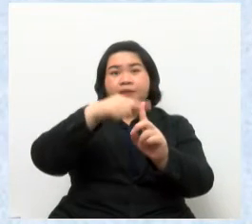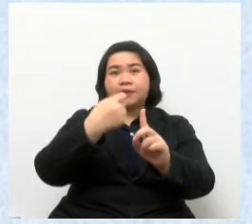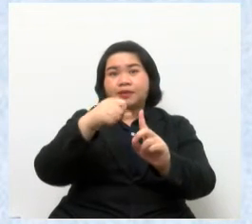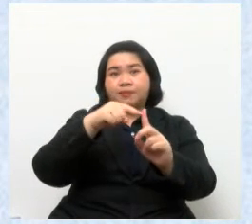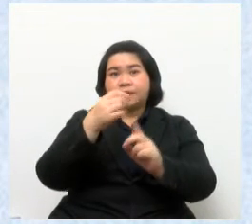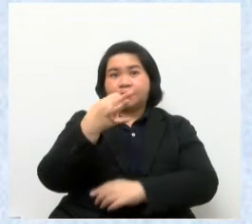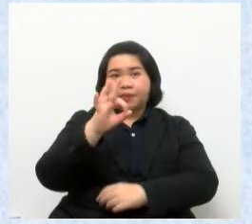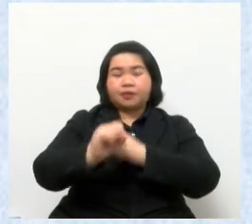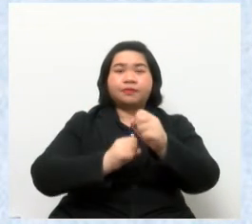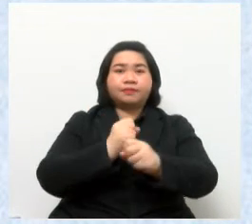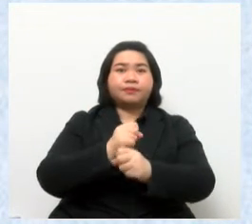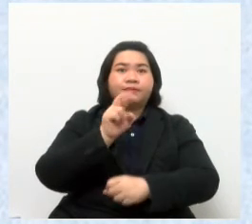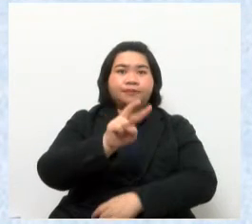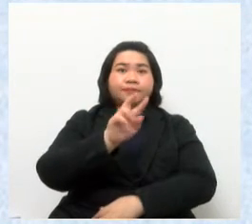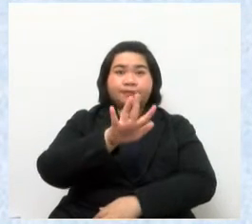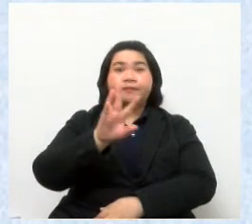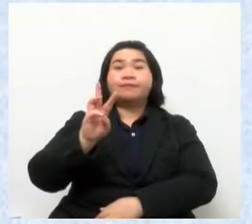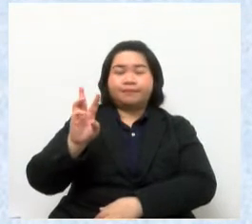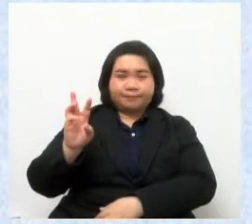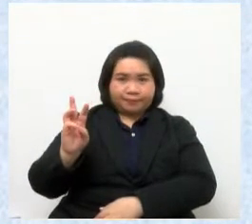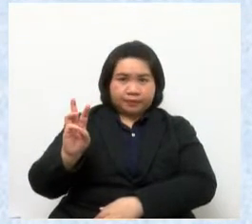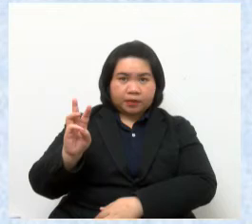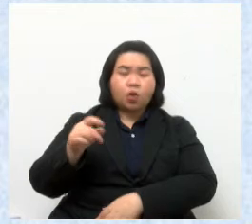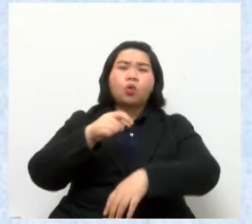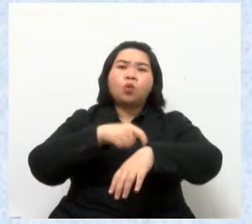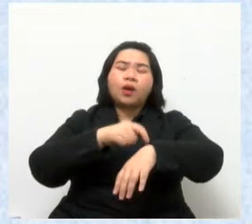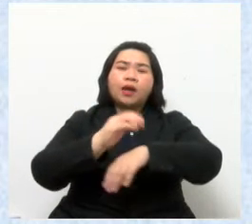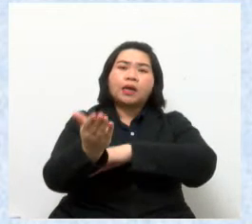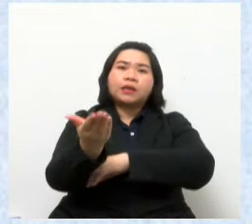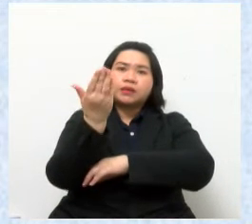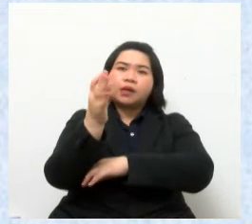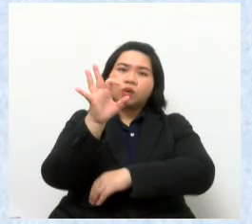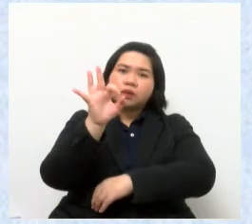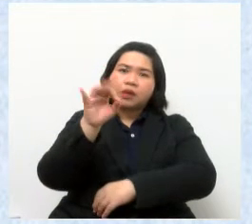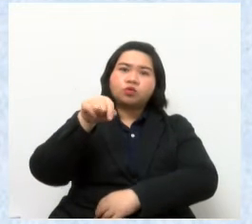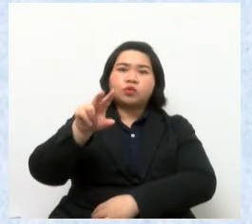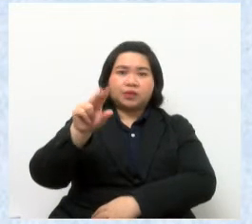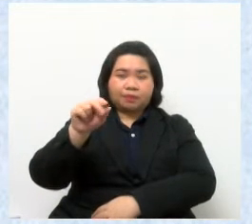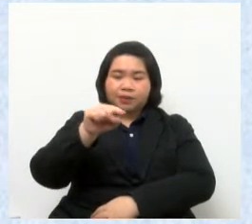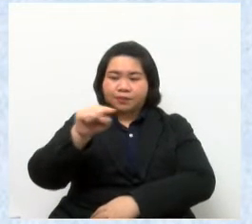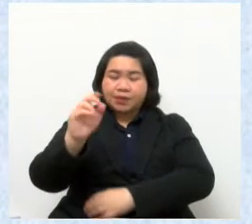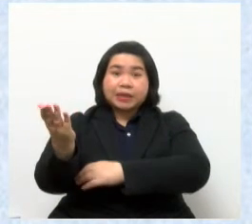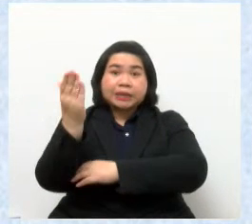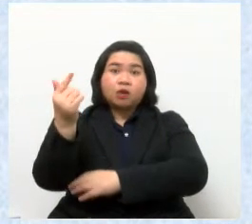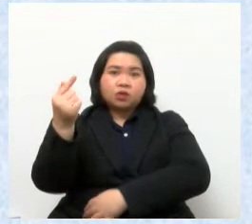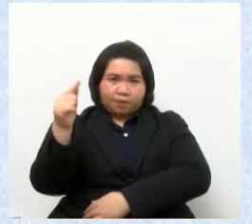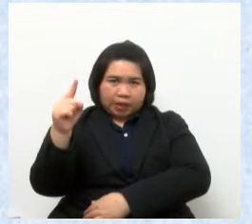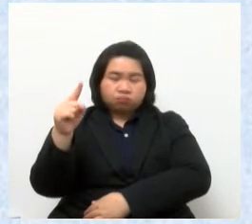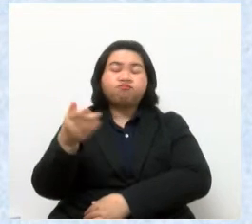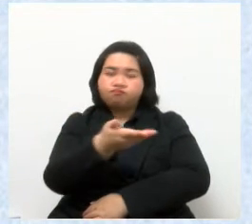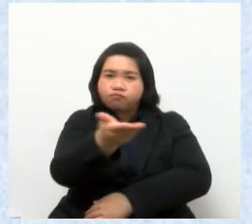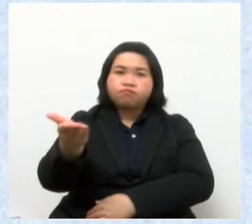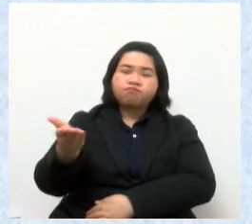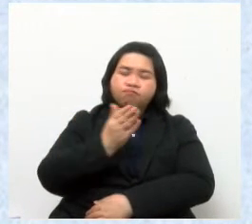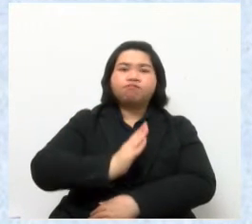คม2566นะคะตั้งแต่เวลา 9:30 นถึง 11:00 นค่ะขอเชิญทุกท่านได้ร่วม